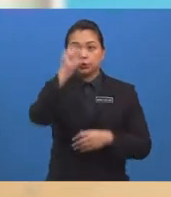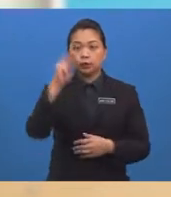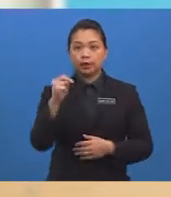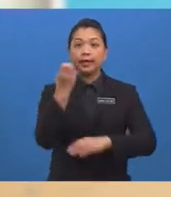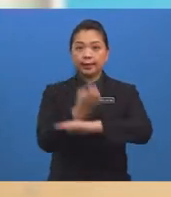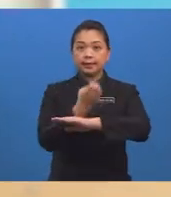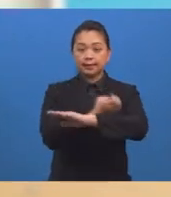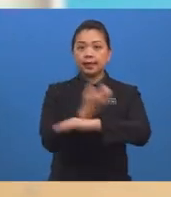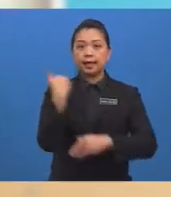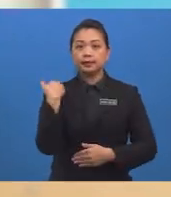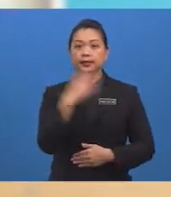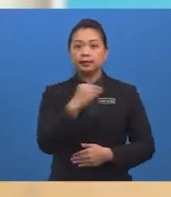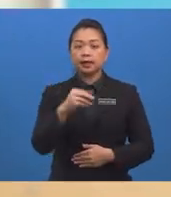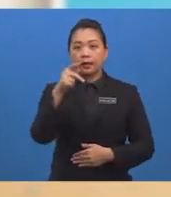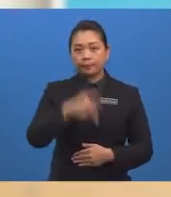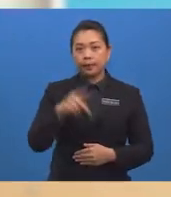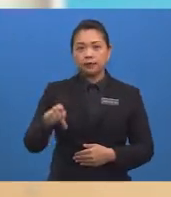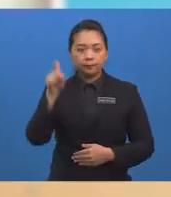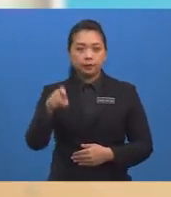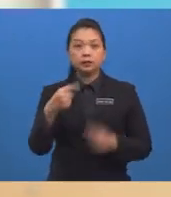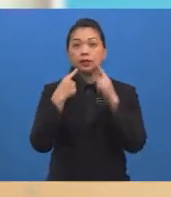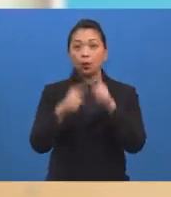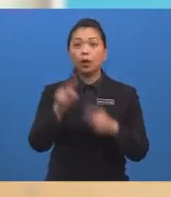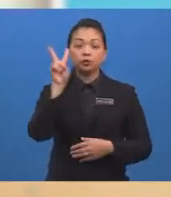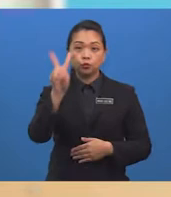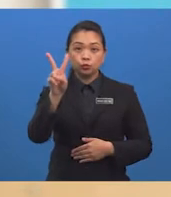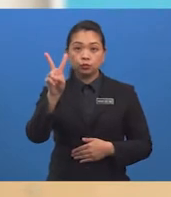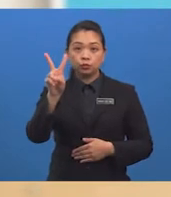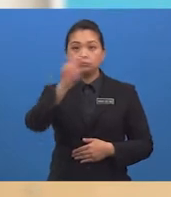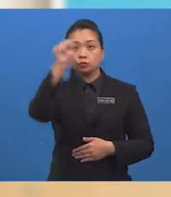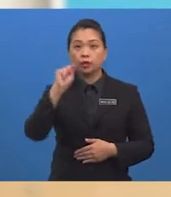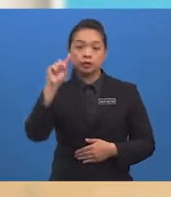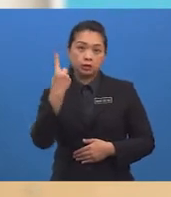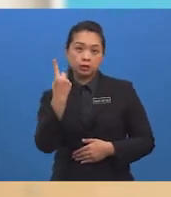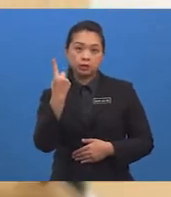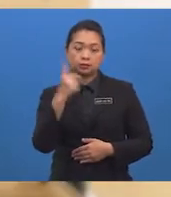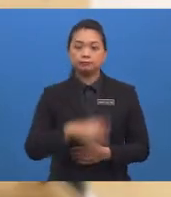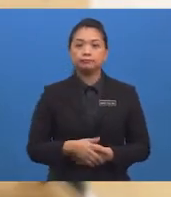dikemukakan dan pelajar dikehendaki menjawab 2 soalan sahaja.